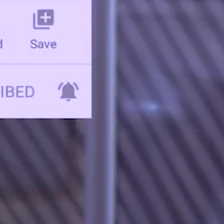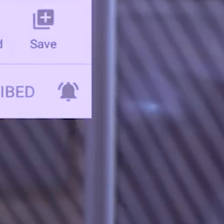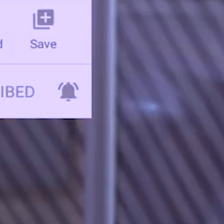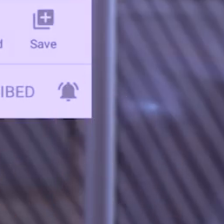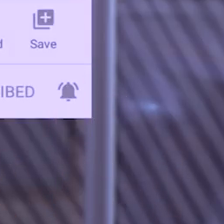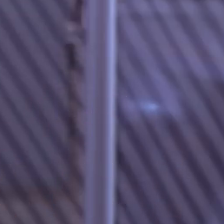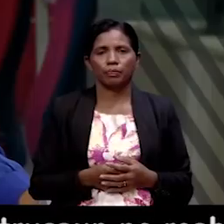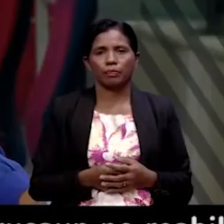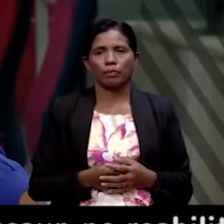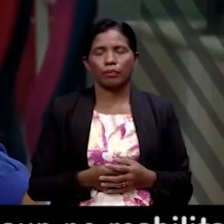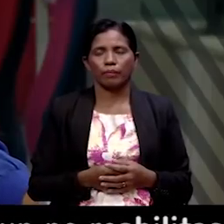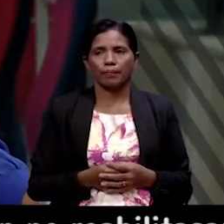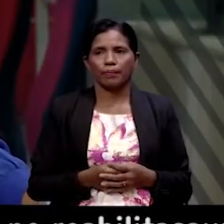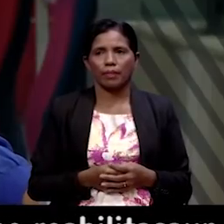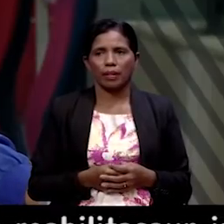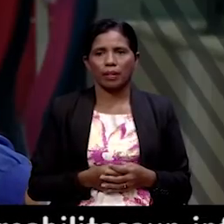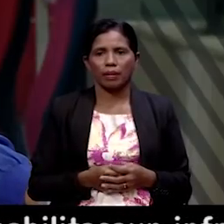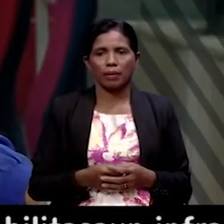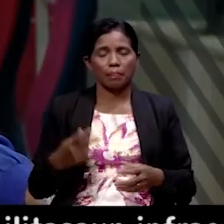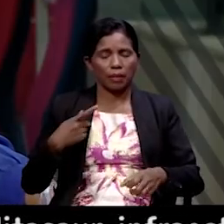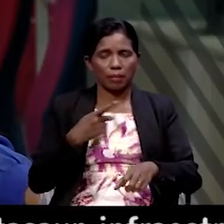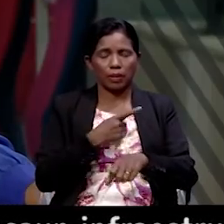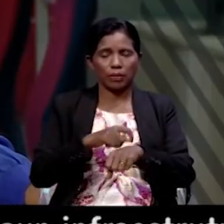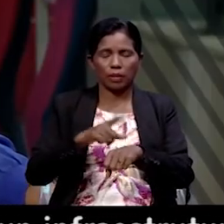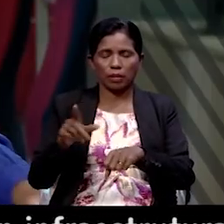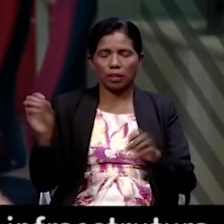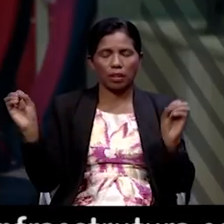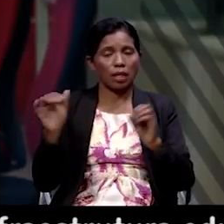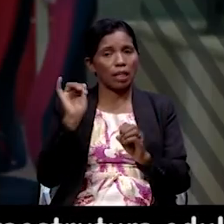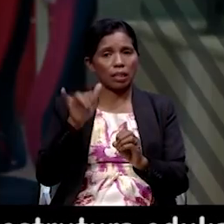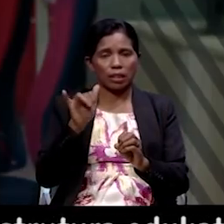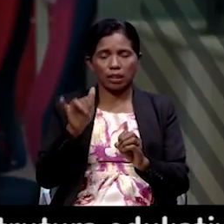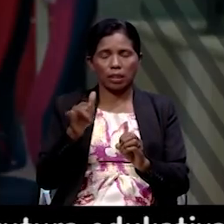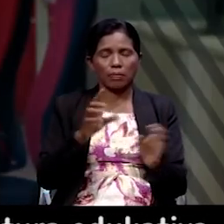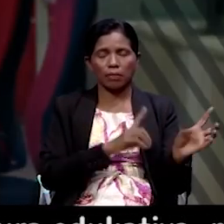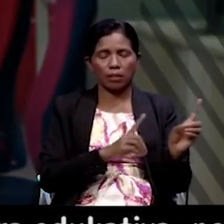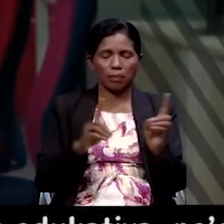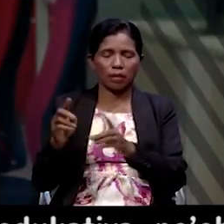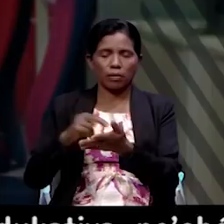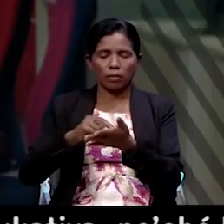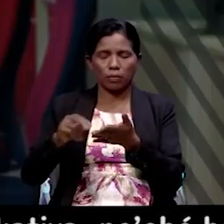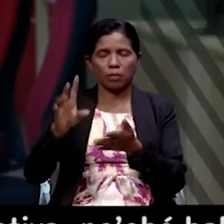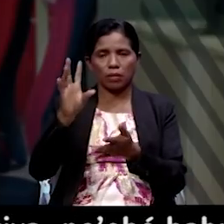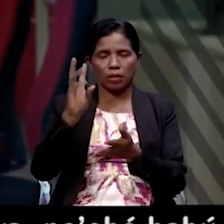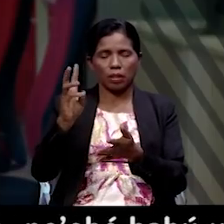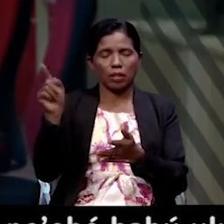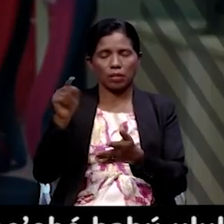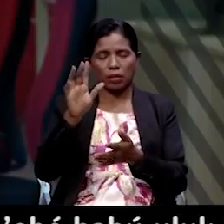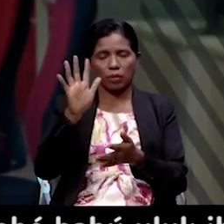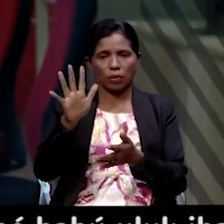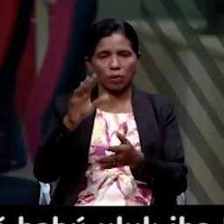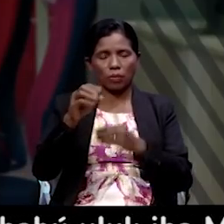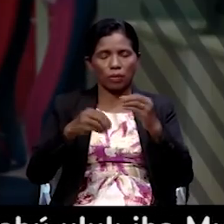more information. Parlamento Nacional aceita tu implementa decreto lei número neng para rihundua tolu kona